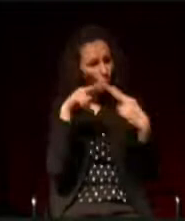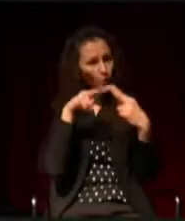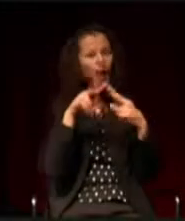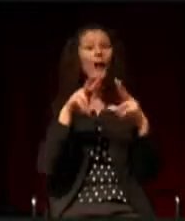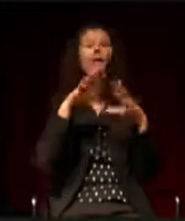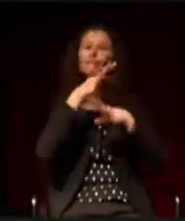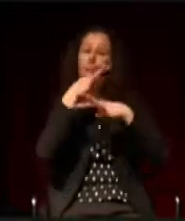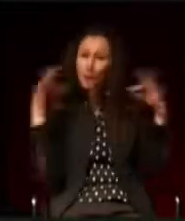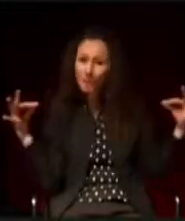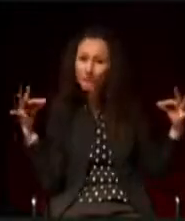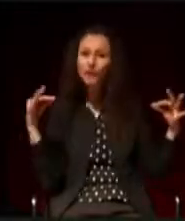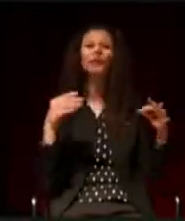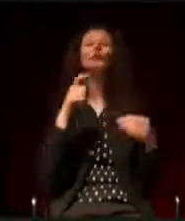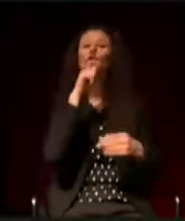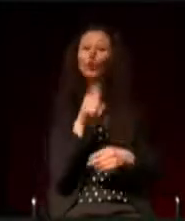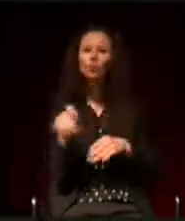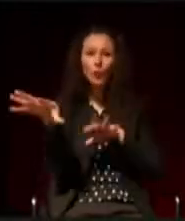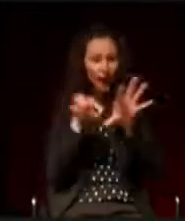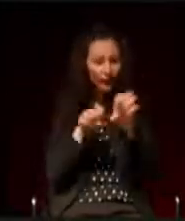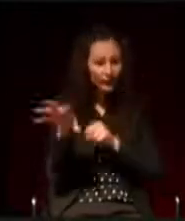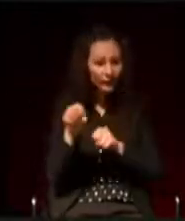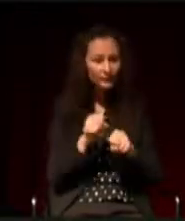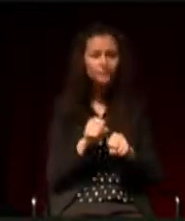görüşmeler tamamlandı, sözler alındı.